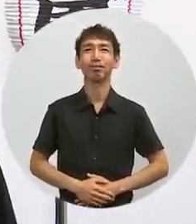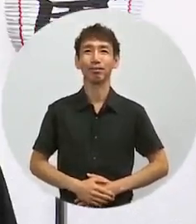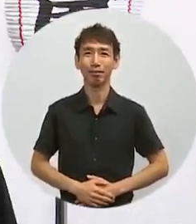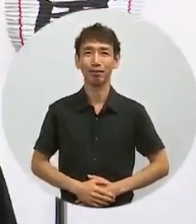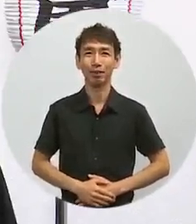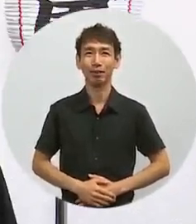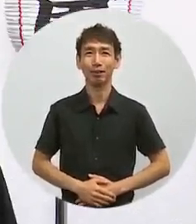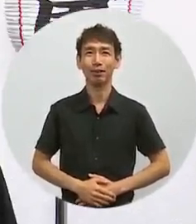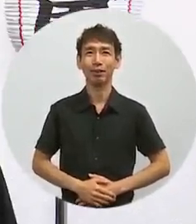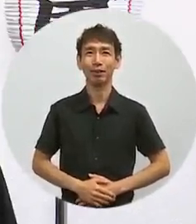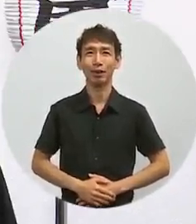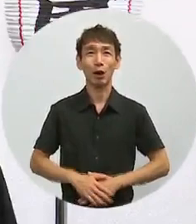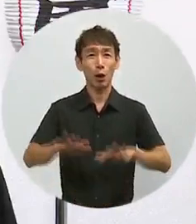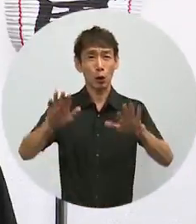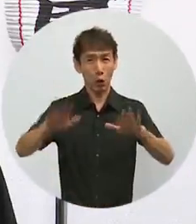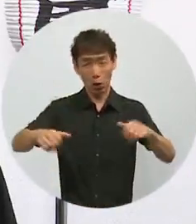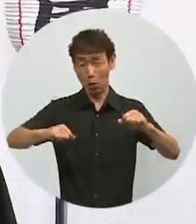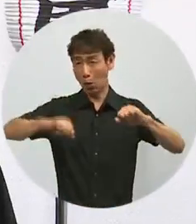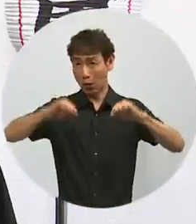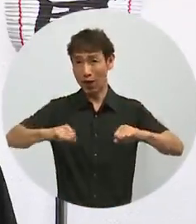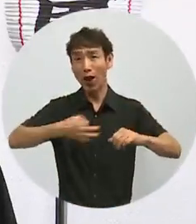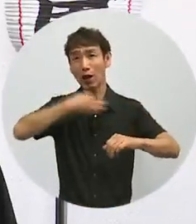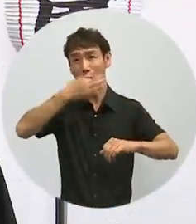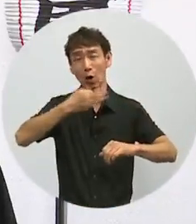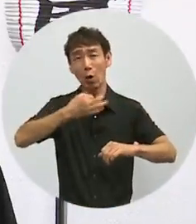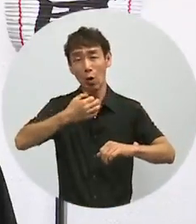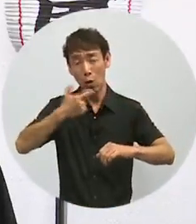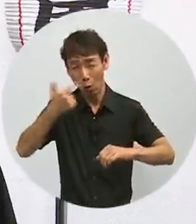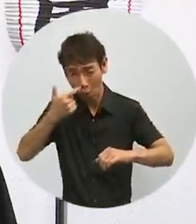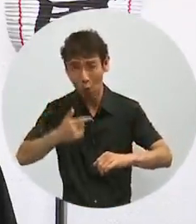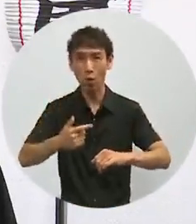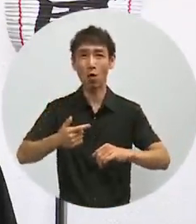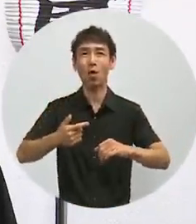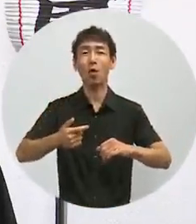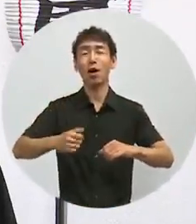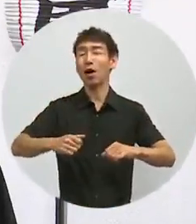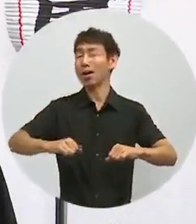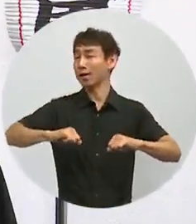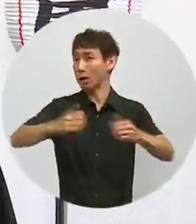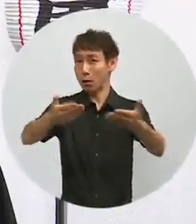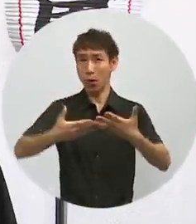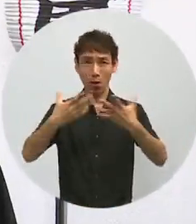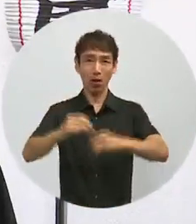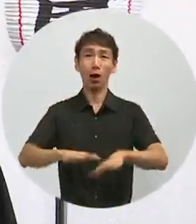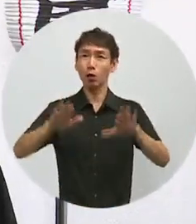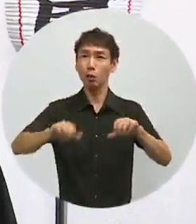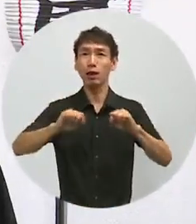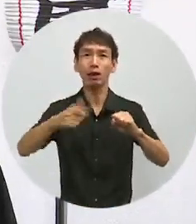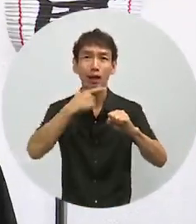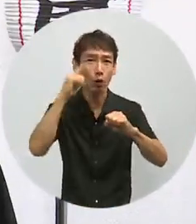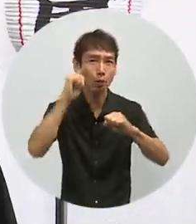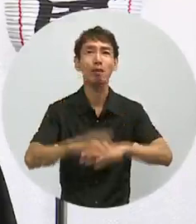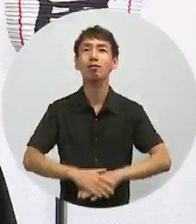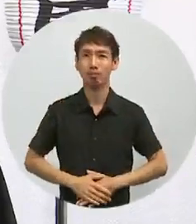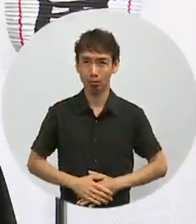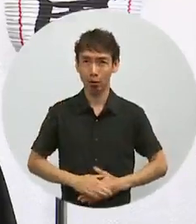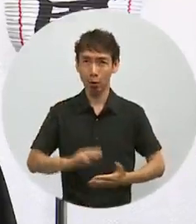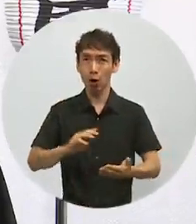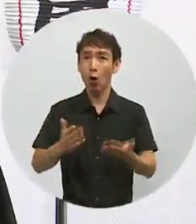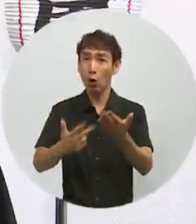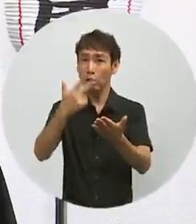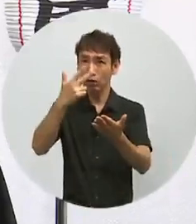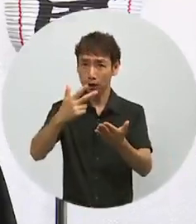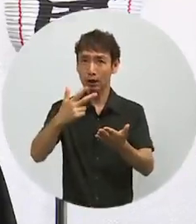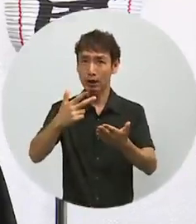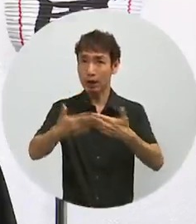よっしゃ、今日も元気な声ありがとうございます。スーパー元気もらいました。それでは今日もねやっていきたいと思います。保育士紙芝居師ゴリ